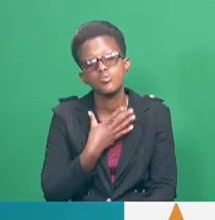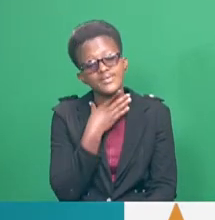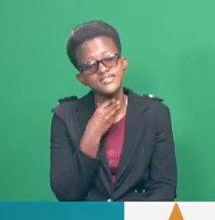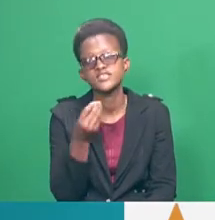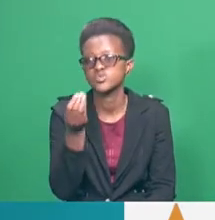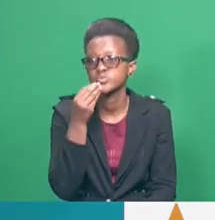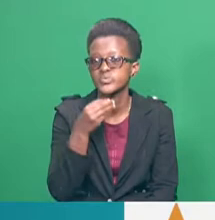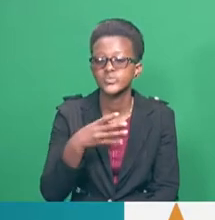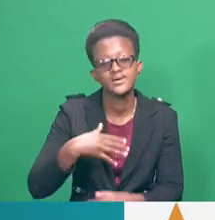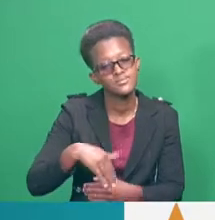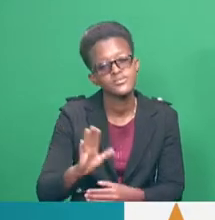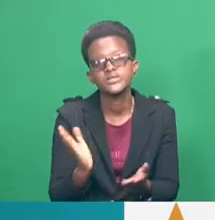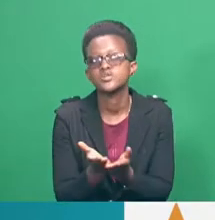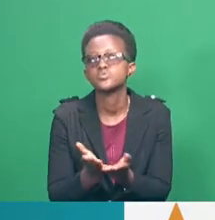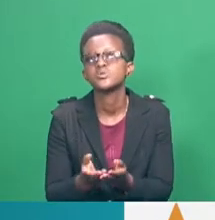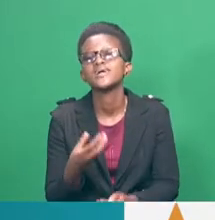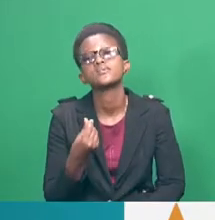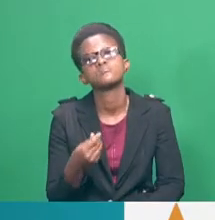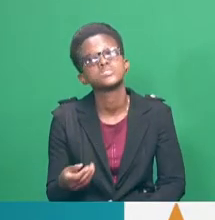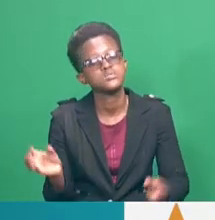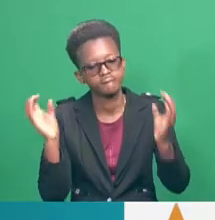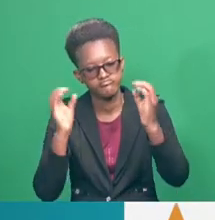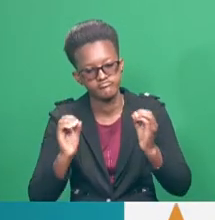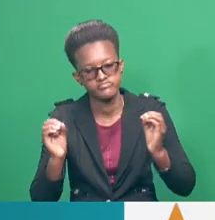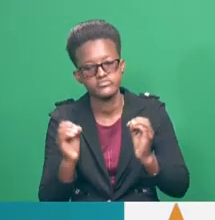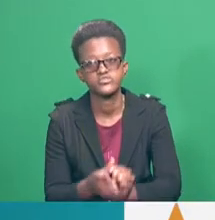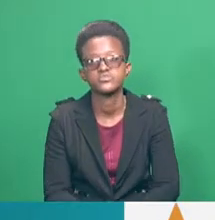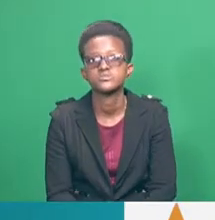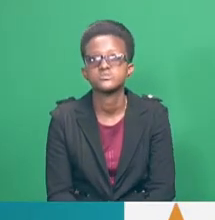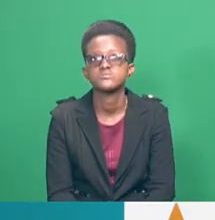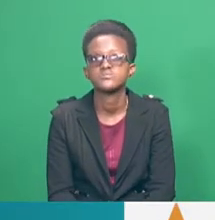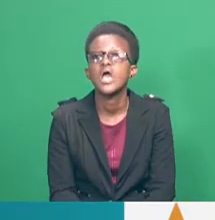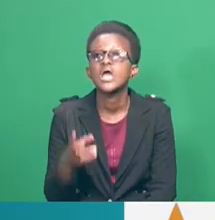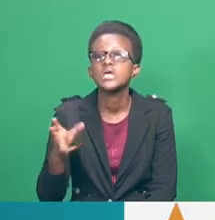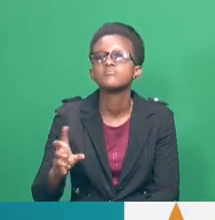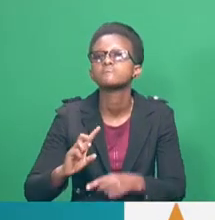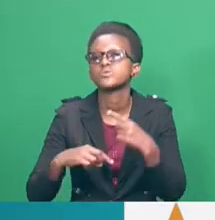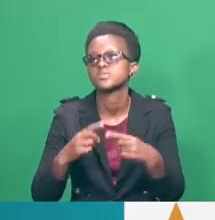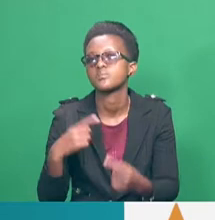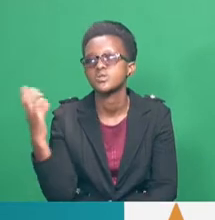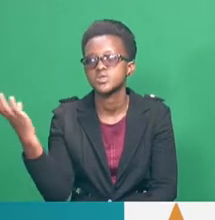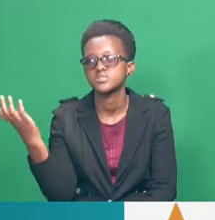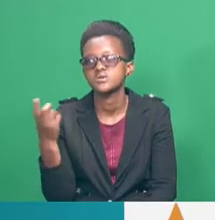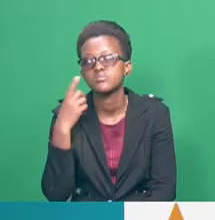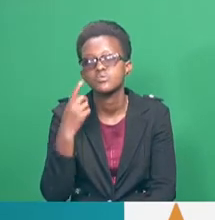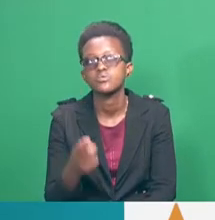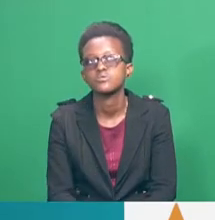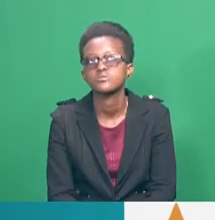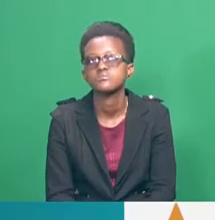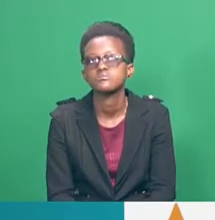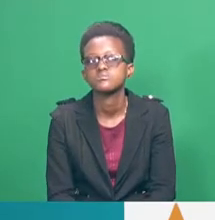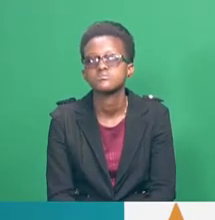vya Rukia na Kristina kwa miaka mingi vimefika katika ofisi za maendeleo ya jamii ya kata ya Bujora. Tayari tumeshaunda vikundi vya watu wenye